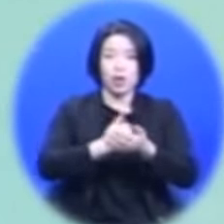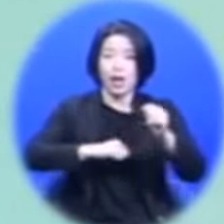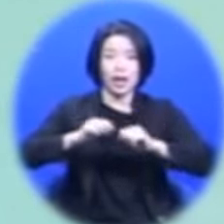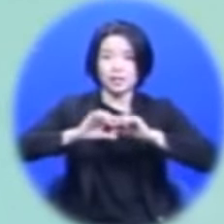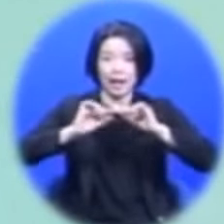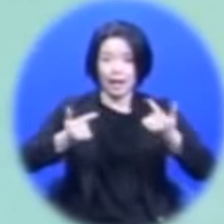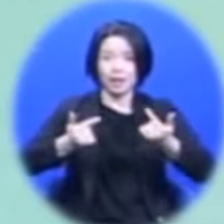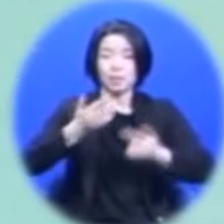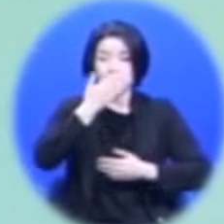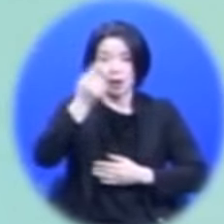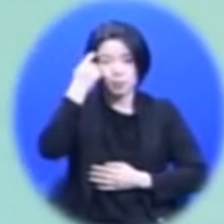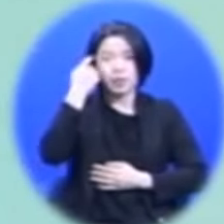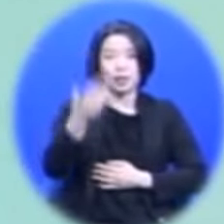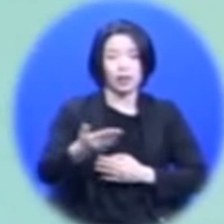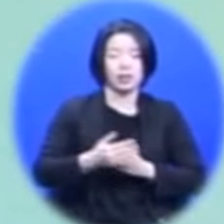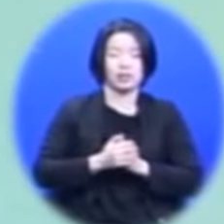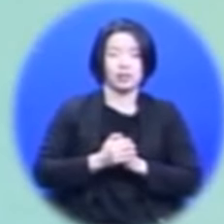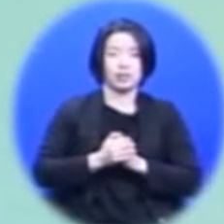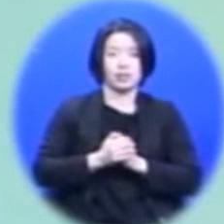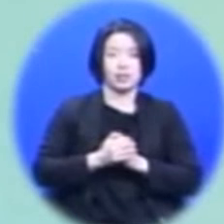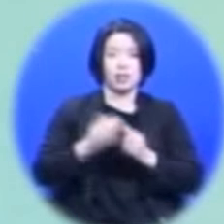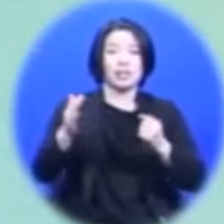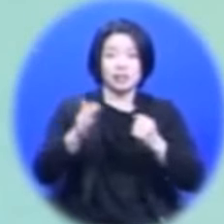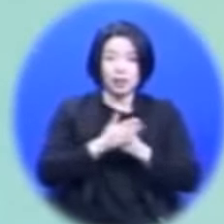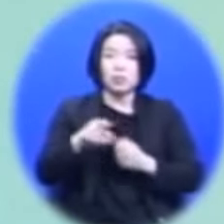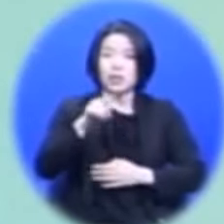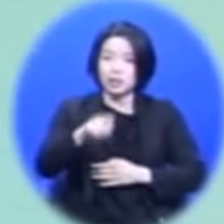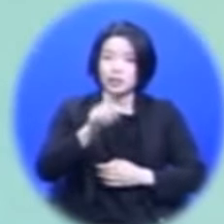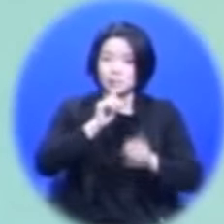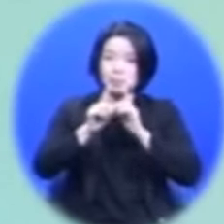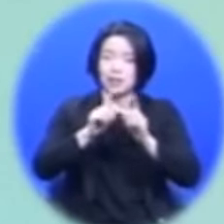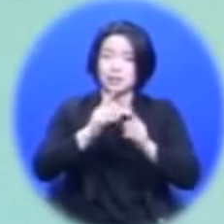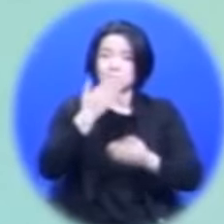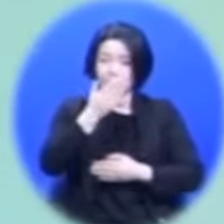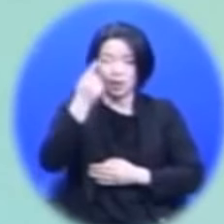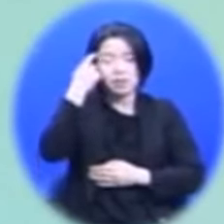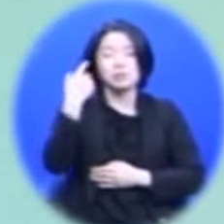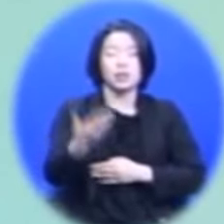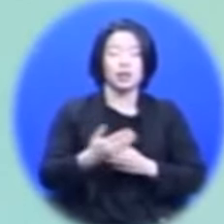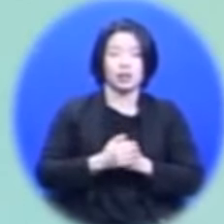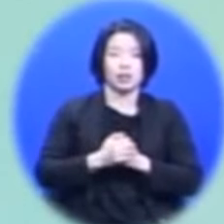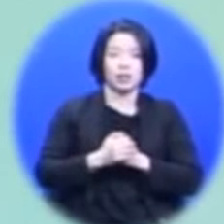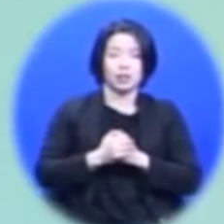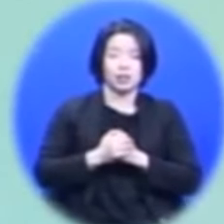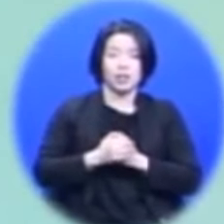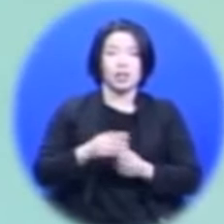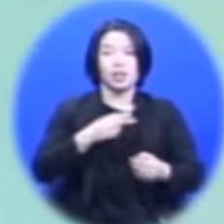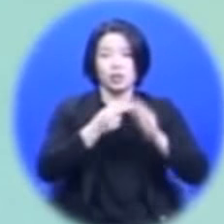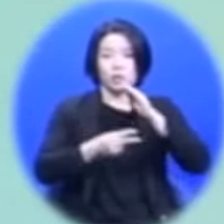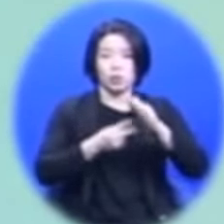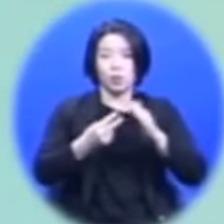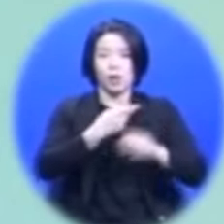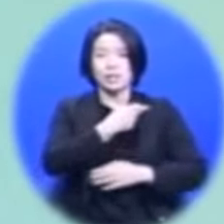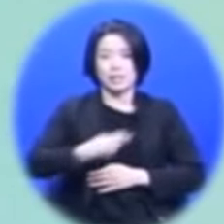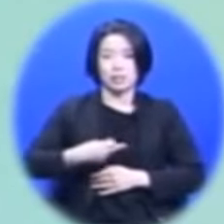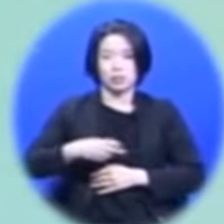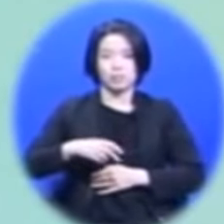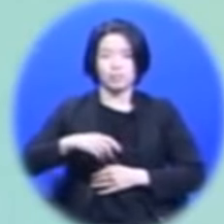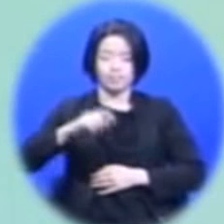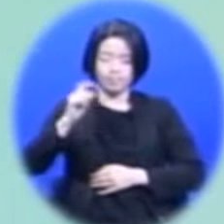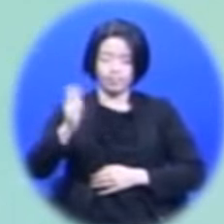수 있을까요? 그래서 그렇게 말씀하시는 겁니까? 요한 사도는 단호하게